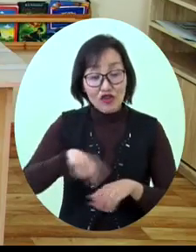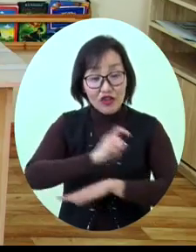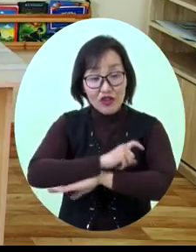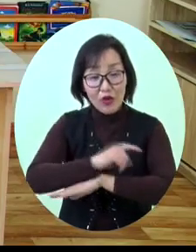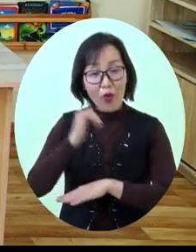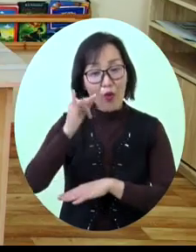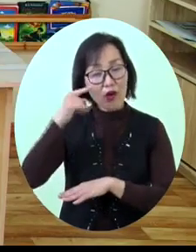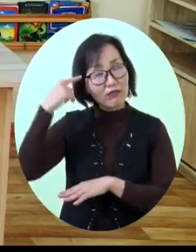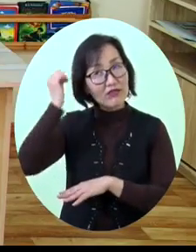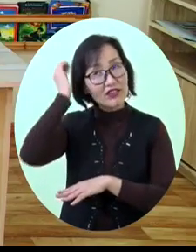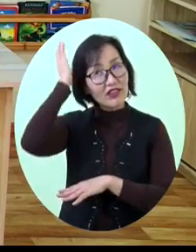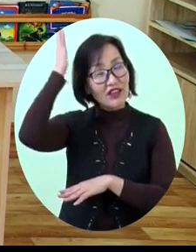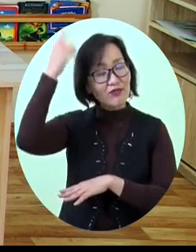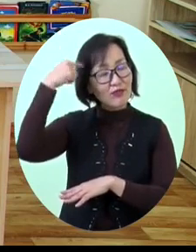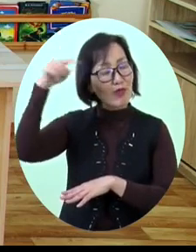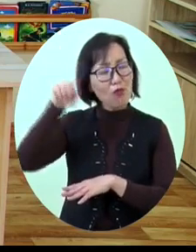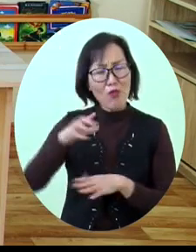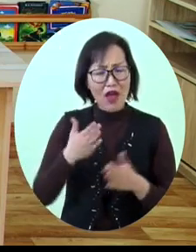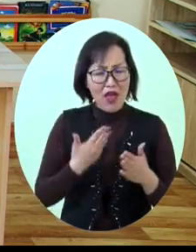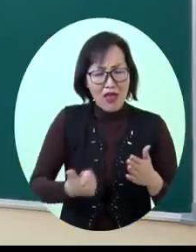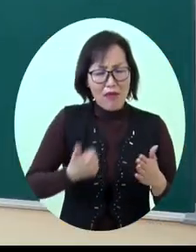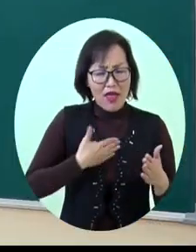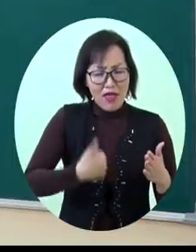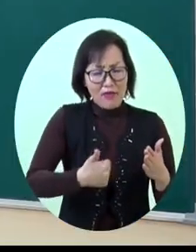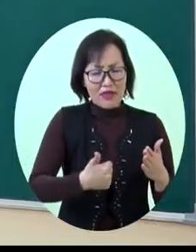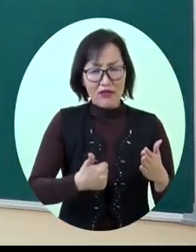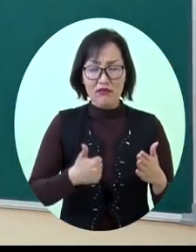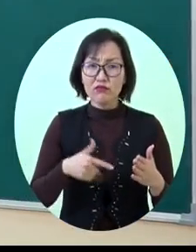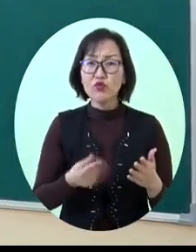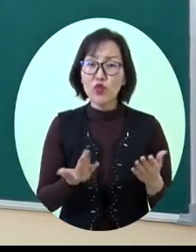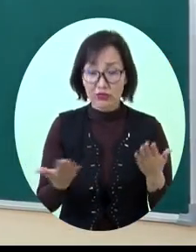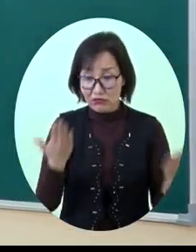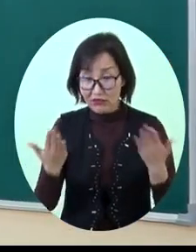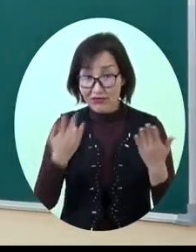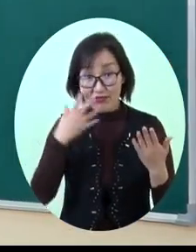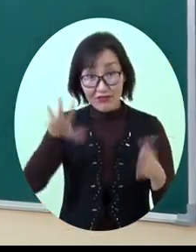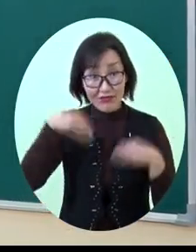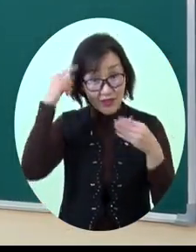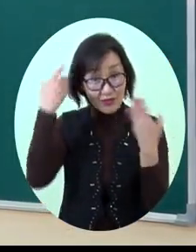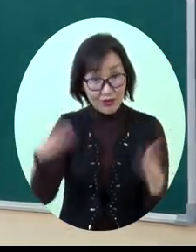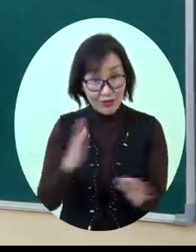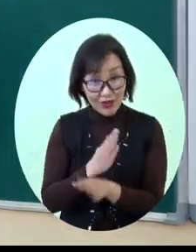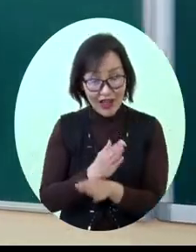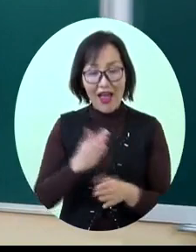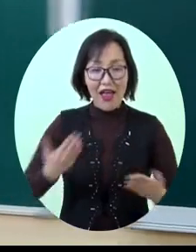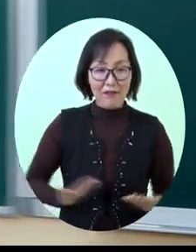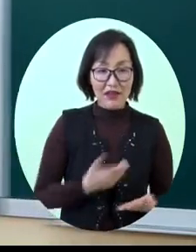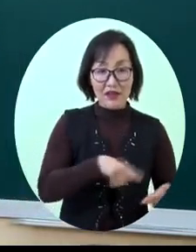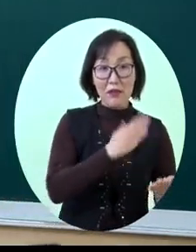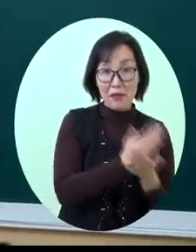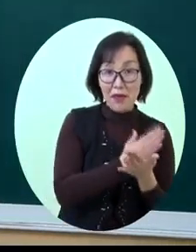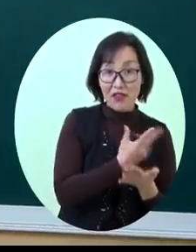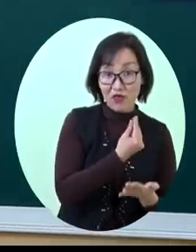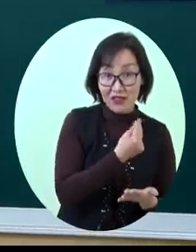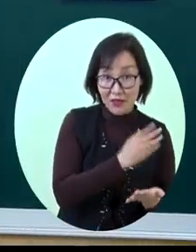дээр уран сэтгэмж буюу бодит байдал гэж юу болохыг мэдэж авах гэж. За, сайн хичээлүүдээр харахаар амьдрал дээр